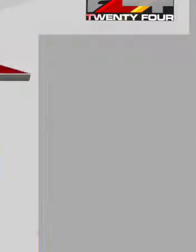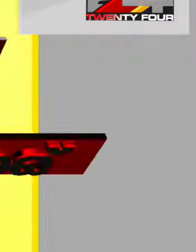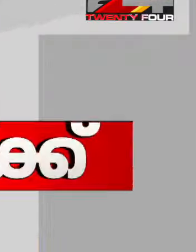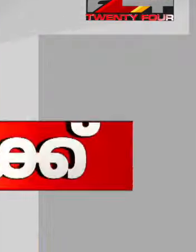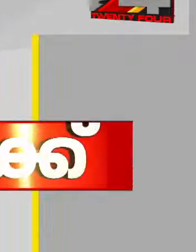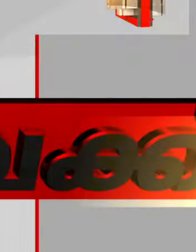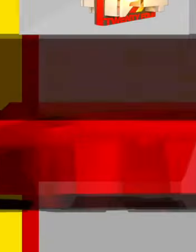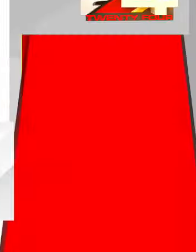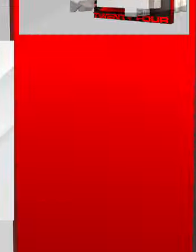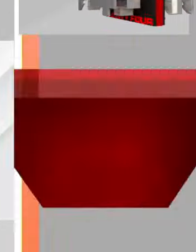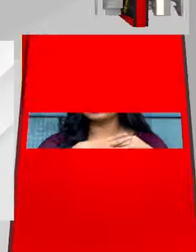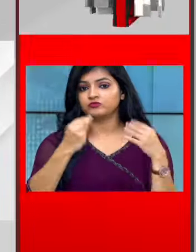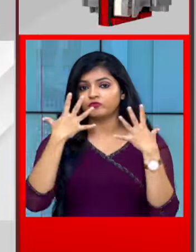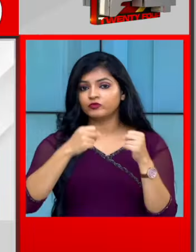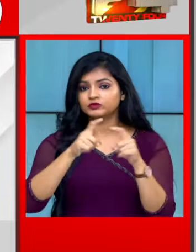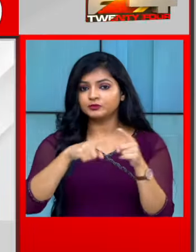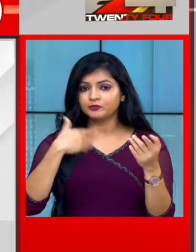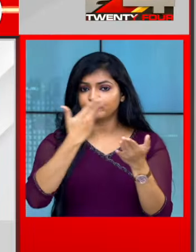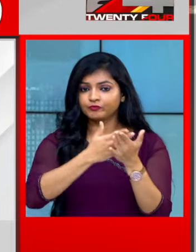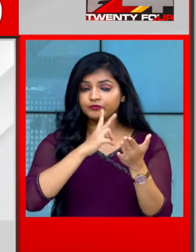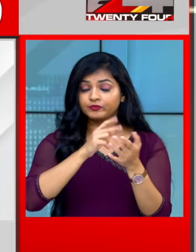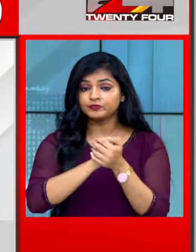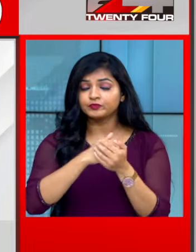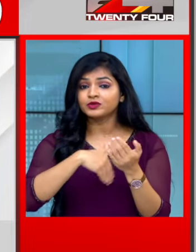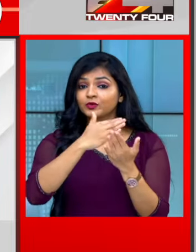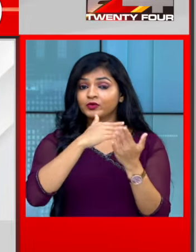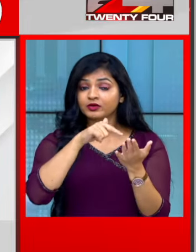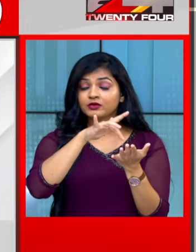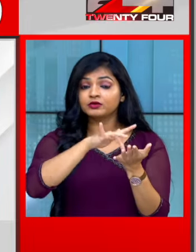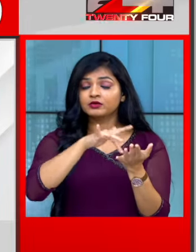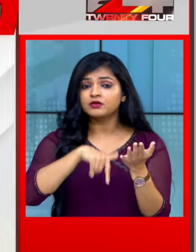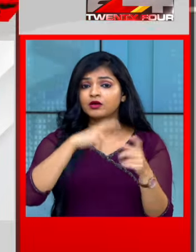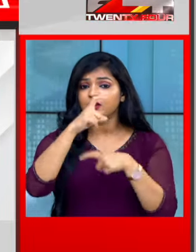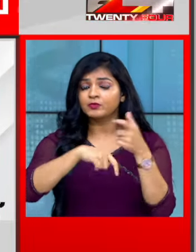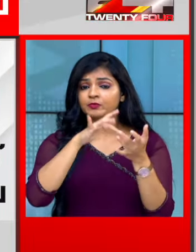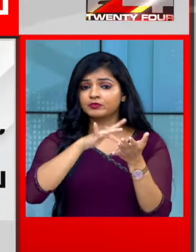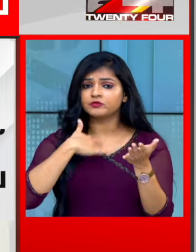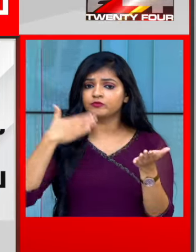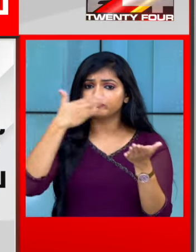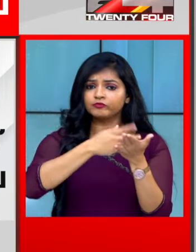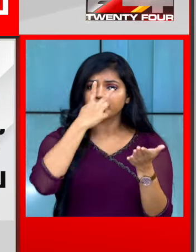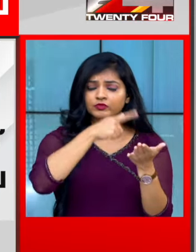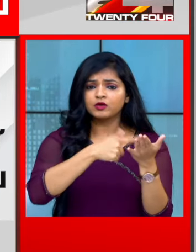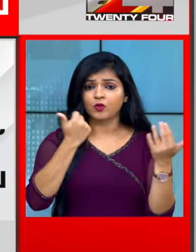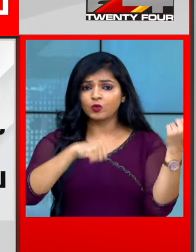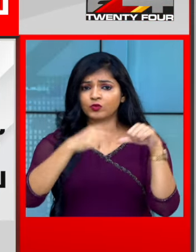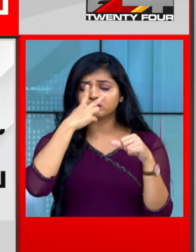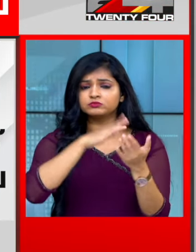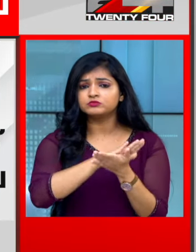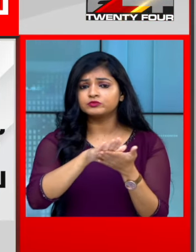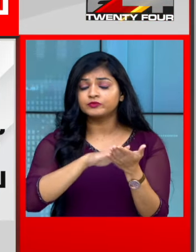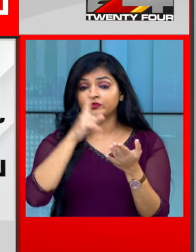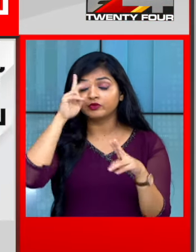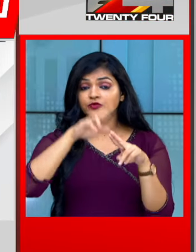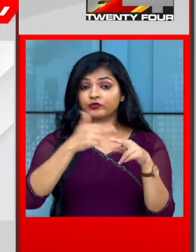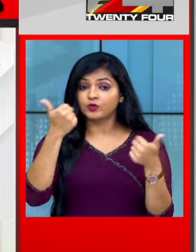നീട്ടി നൽകണം എന്ന ഒരു ആവശ്യമാണ്. എന്നാൽ ഈ ഒരു പദ്ധതി പ്രദേശം താൻ സന്ദർശിച്ചതാണ്, അത്തരത്തിൽ ഒരു നാശനഷ്ടവും അവിടെ ഉണ്ടായിട്ടില്ല. അങ്ങനെ ഒരു നാശനഷ്ടം ഉണ്ടായിട്ടുണ്ടെങ്കിൽ കമ്പനി